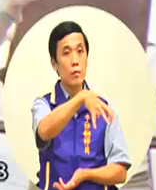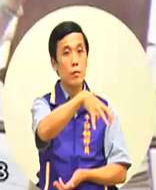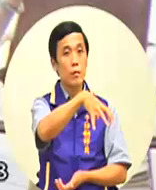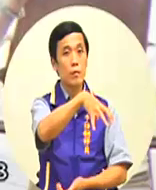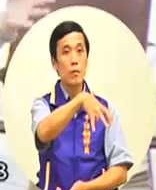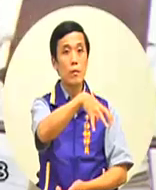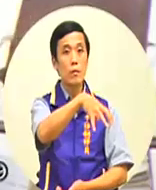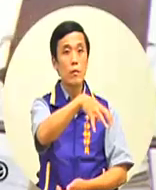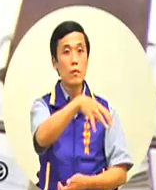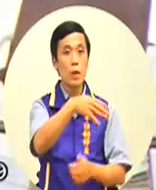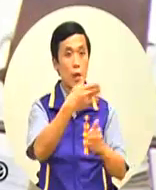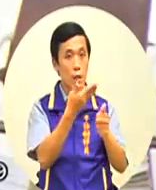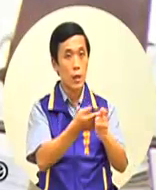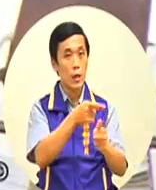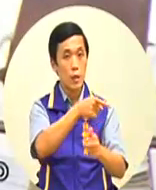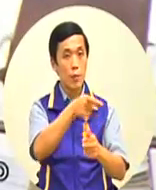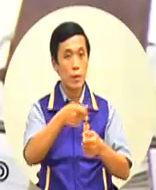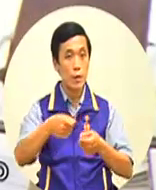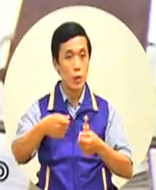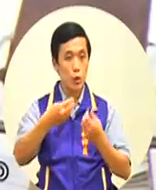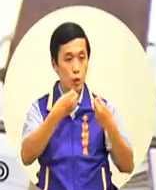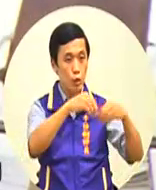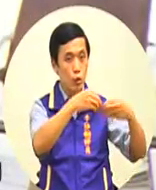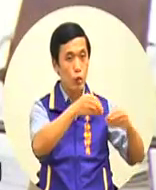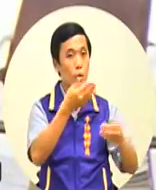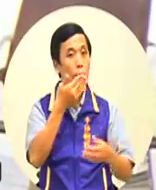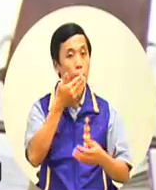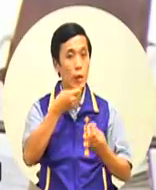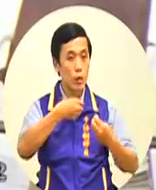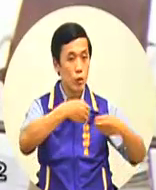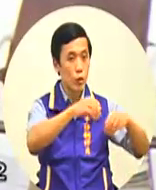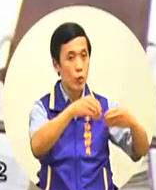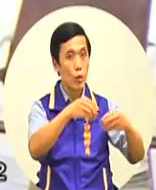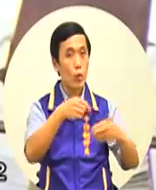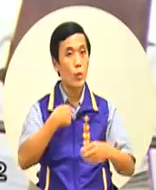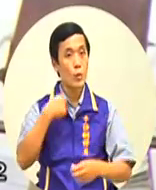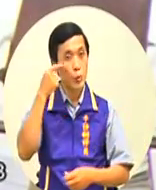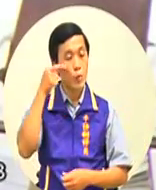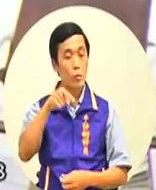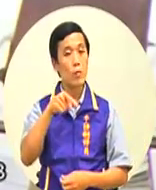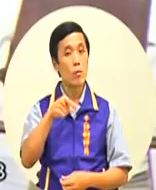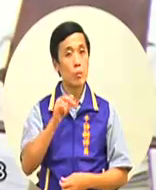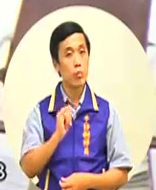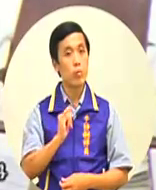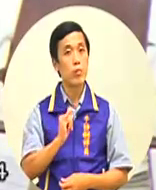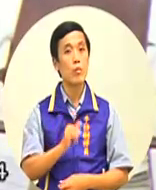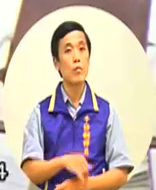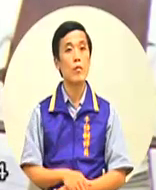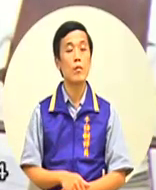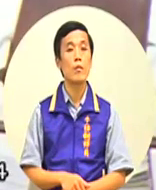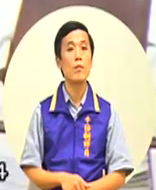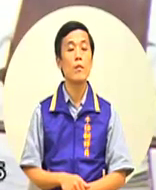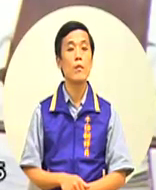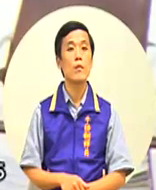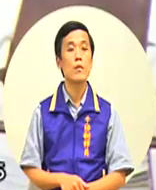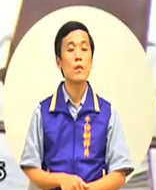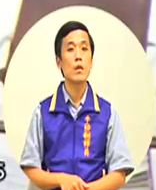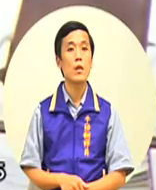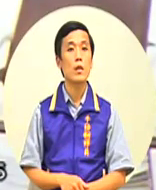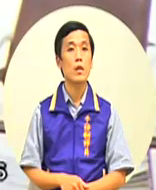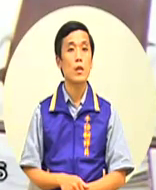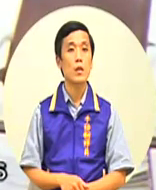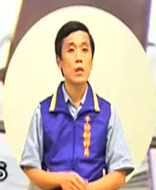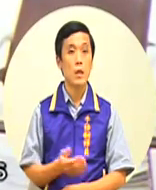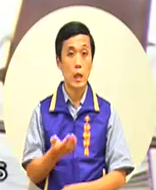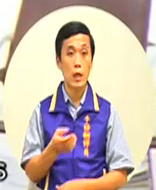做那个就提供一些餐食啊，我觉得说真的是好事多磨，但是他们也利用就是刚刚